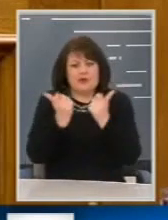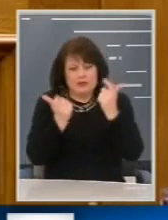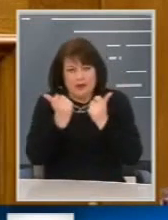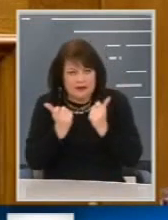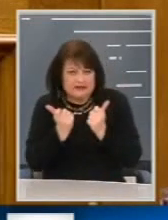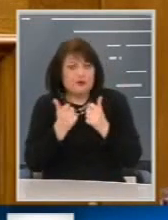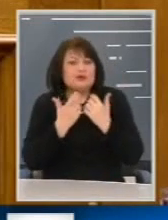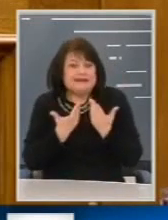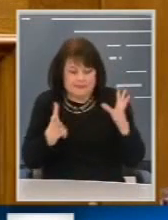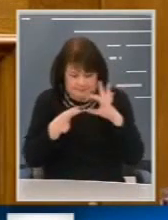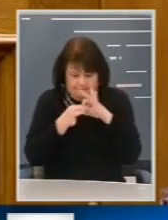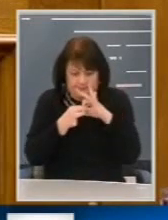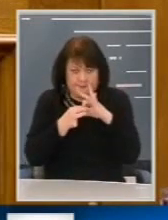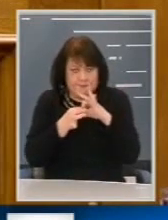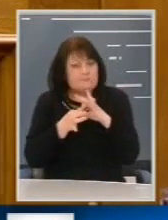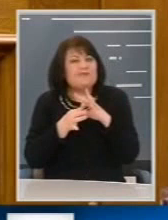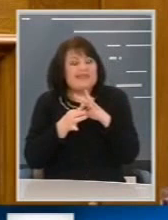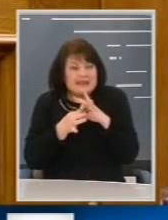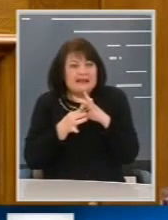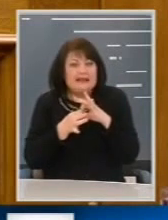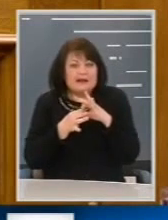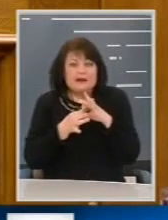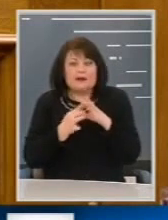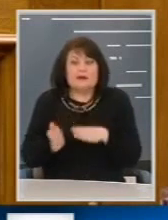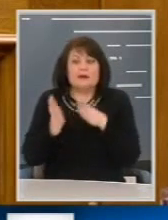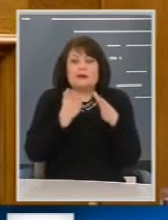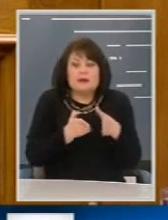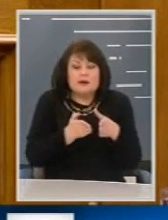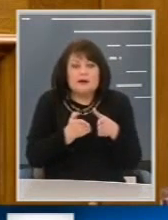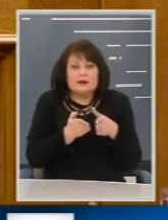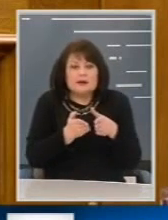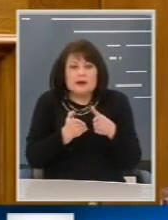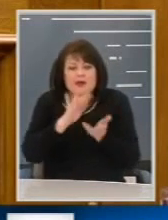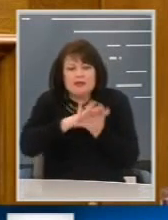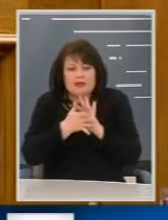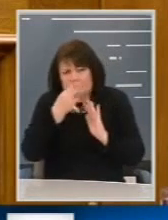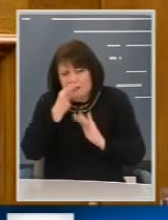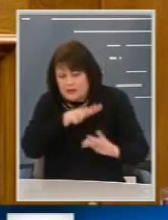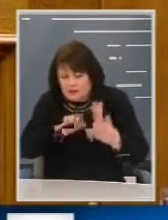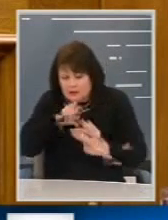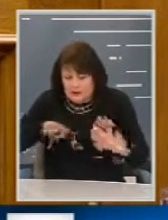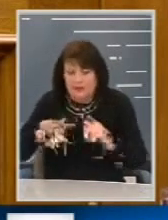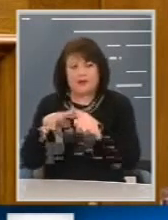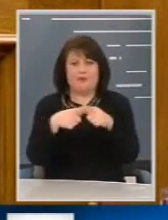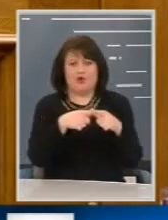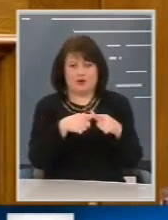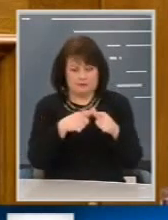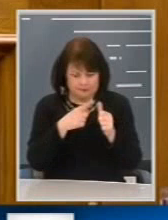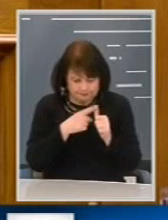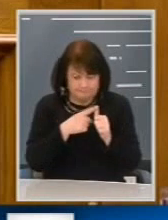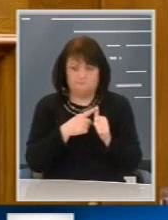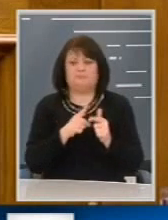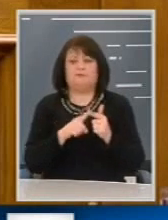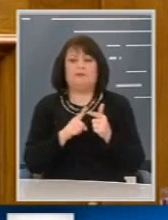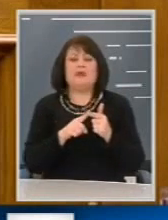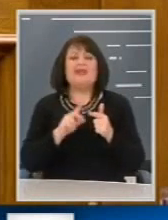ο συνδετικός κρίκος, το κοινό στοιχείο των πλευρών του τριγώνου της διαπλοκής. Δεύτερον, ότι είχε πάρει ένα